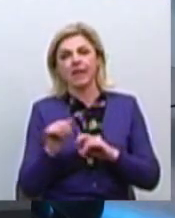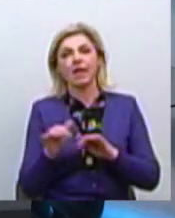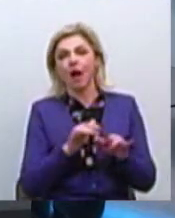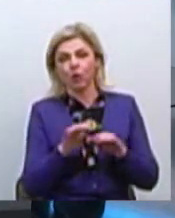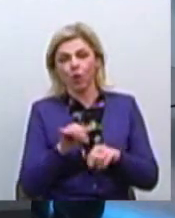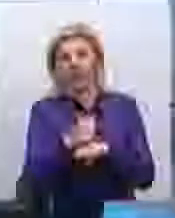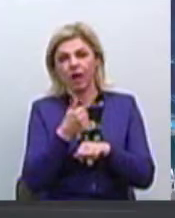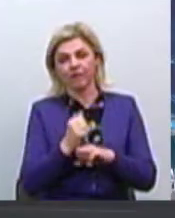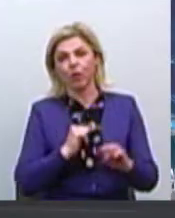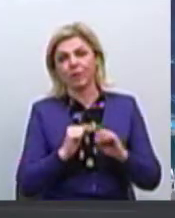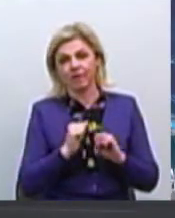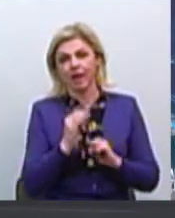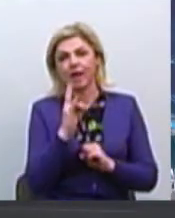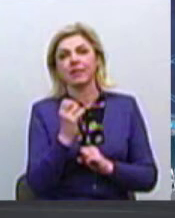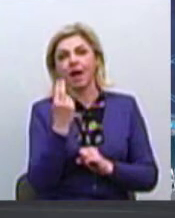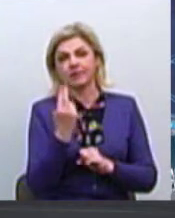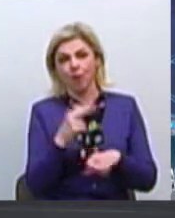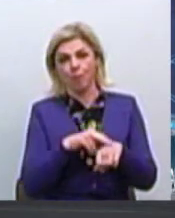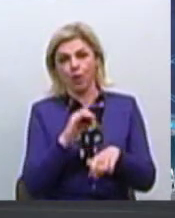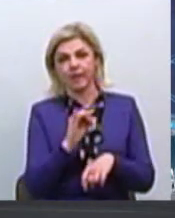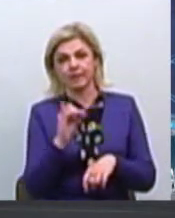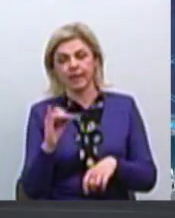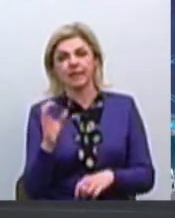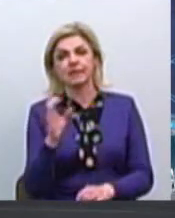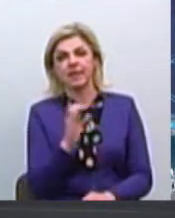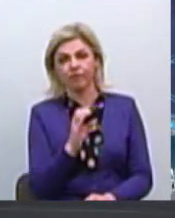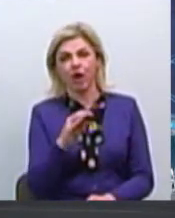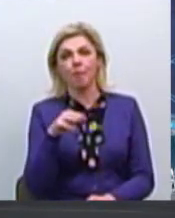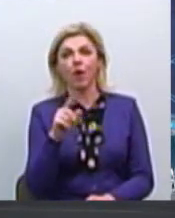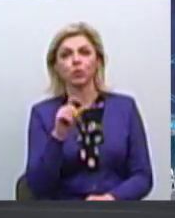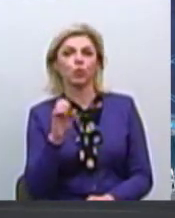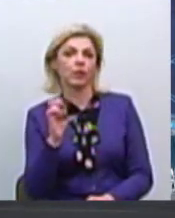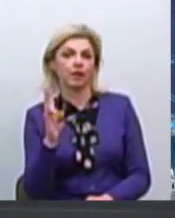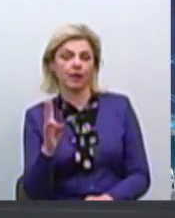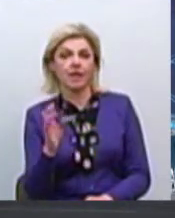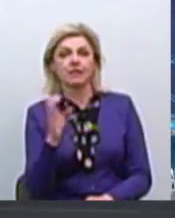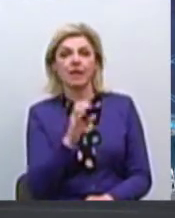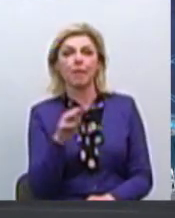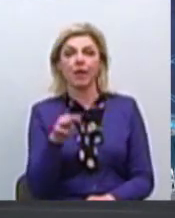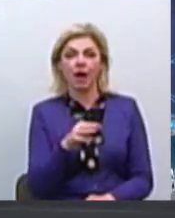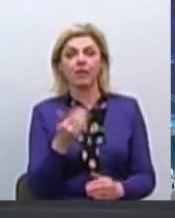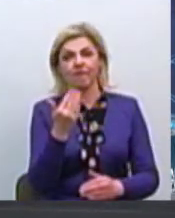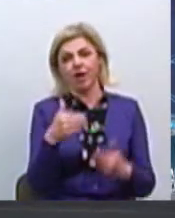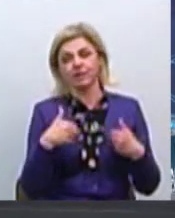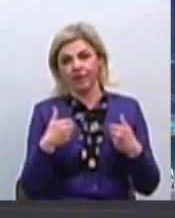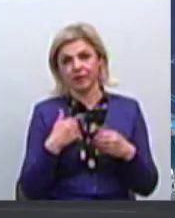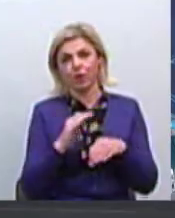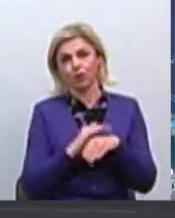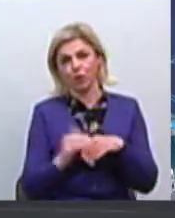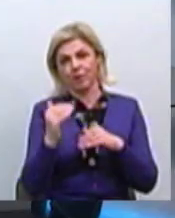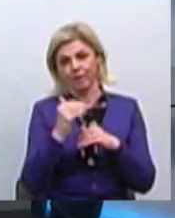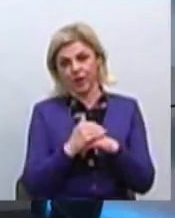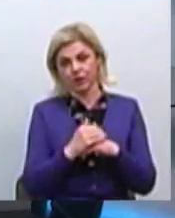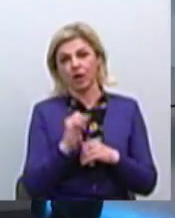діяльності Головного управління Національної поліції Сергій Мазунін. Сергій Михайлович, я вас вітаю, добрий вечір. Добрий вечір.